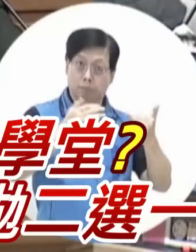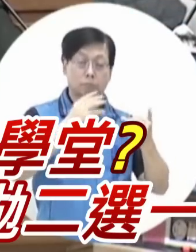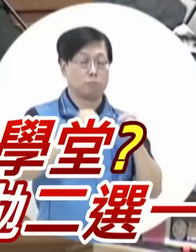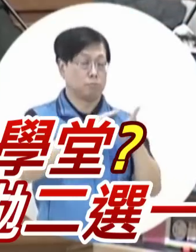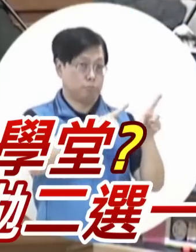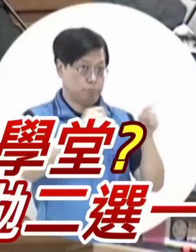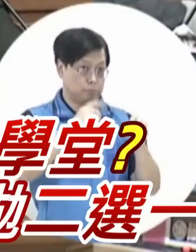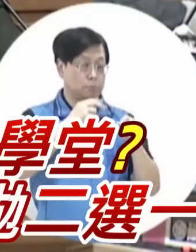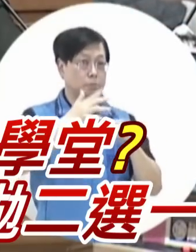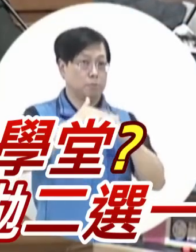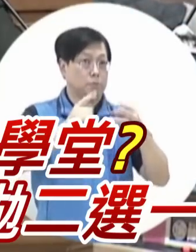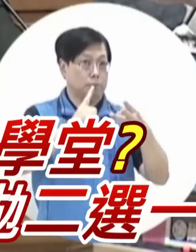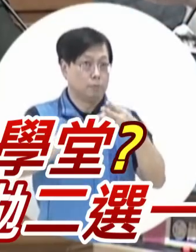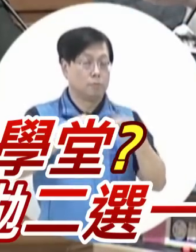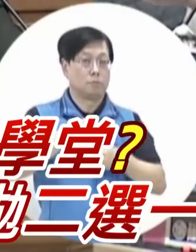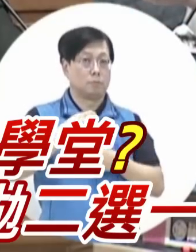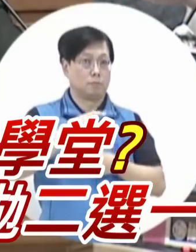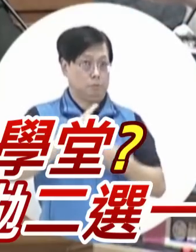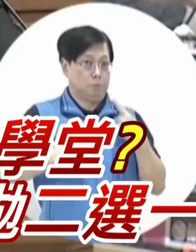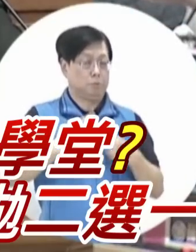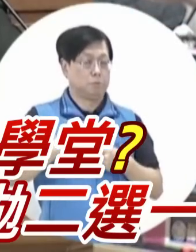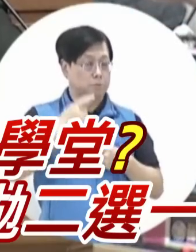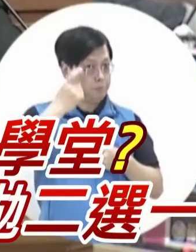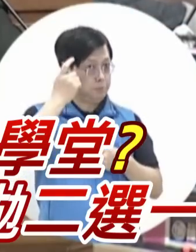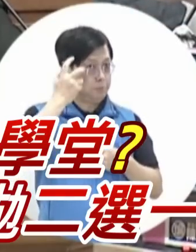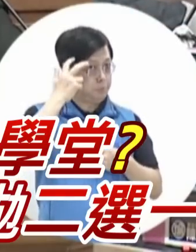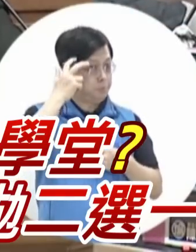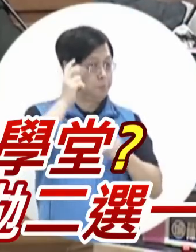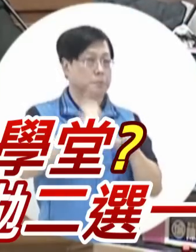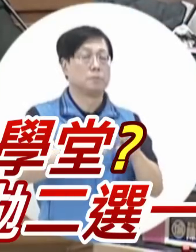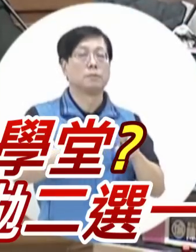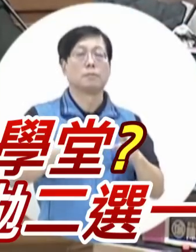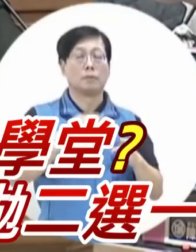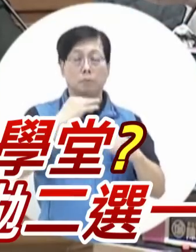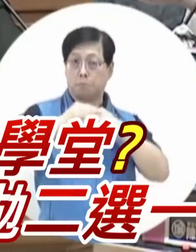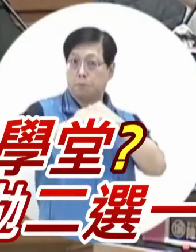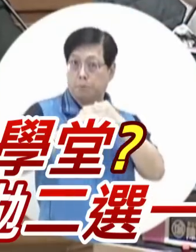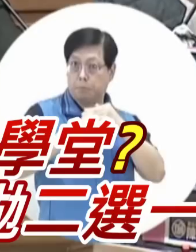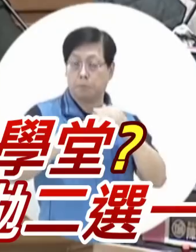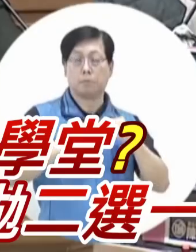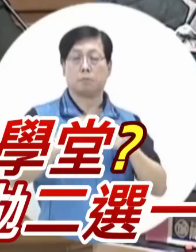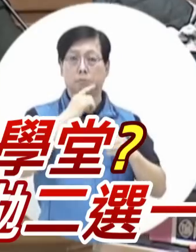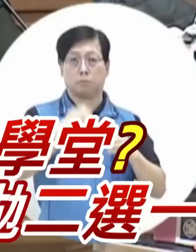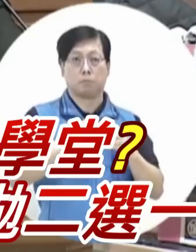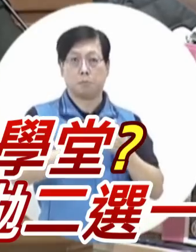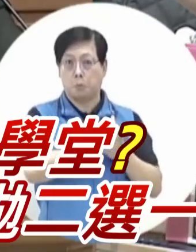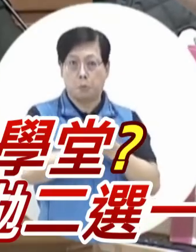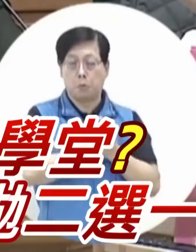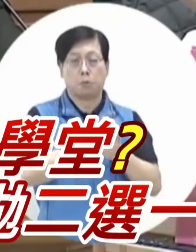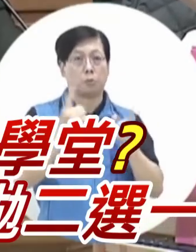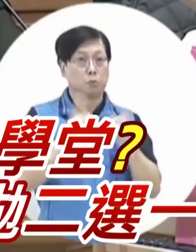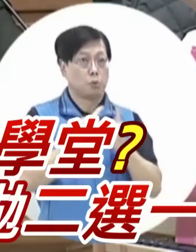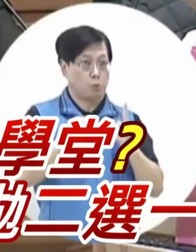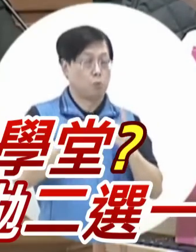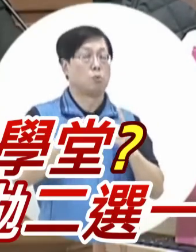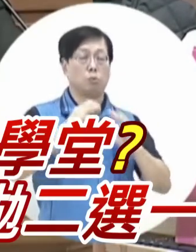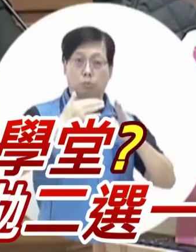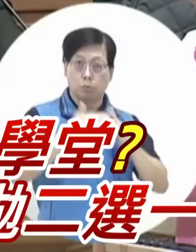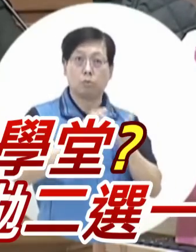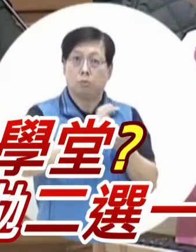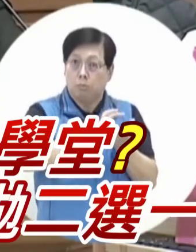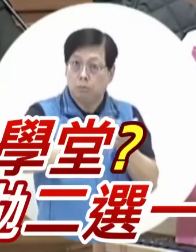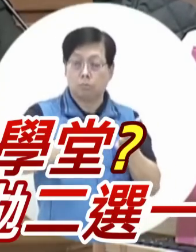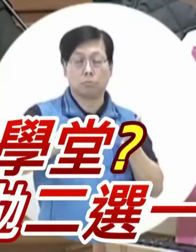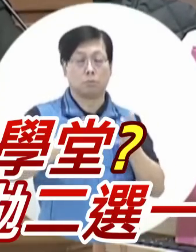民主自由，那对以平等、尊严、友善对待我们的国家，用民主自由的方